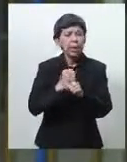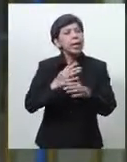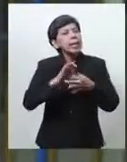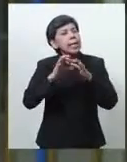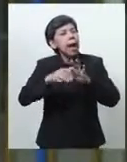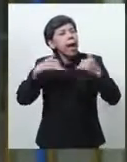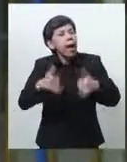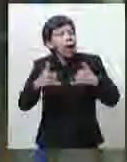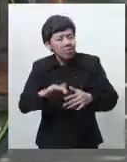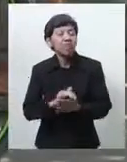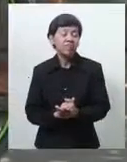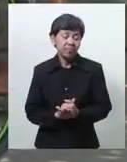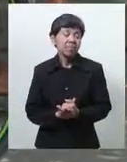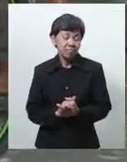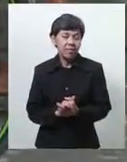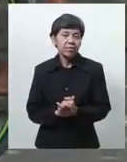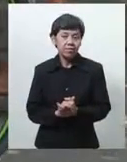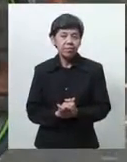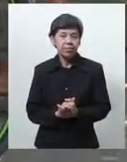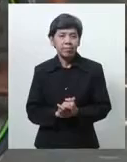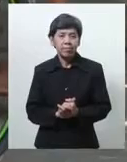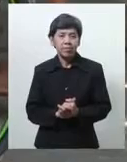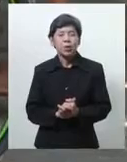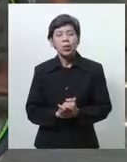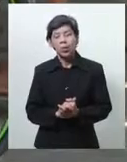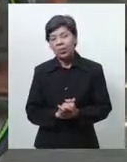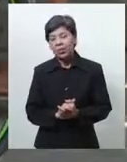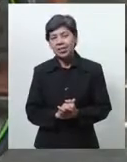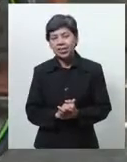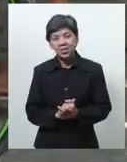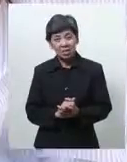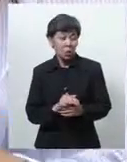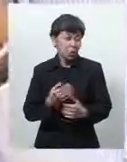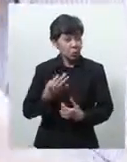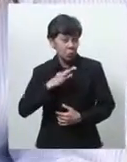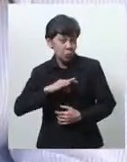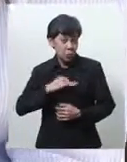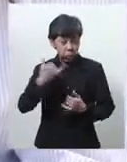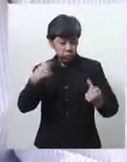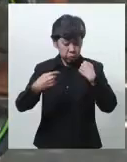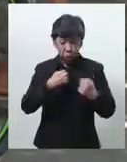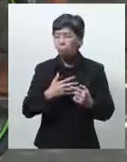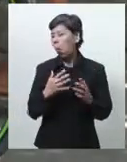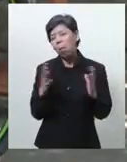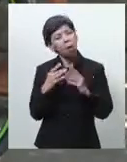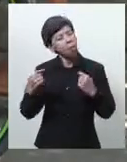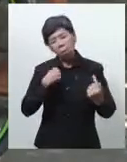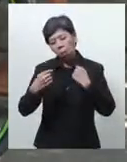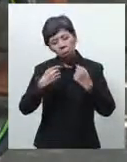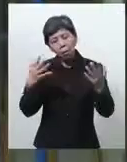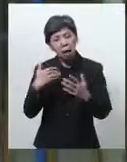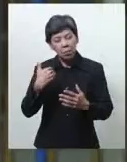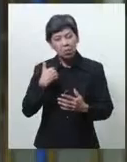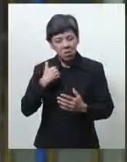บเป็นมันจะเป็นกีฬาแล้วครับทุกวันนี้อ๋อ เหรอคะ ใช่ครับเป็นกีฬาการตกปลาครับ โอ้วันนึงเป็นไงคะลูกค้า โอ้ลูกค้าเยอะเยอะ